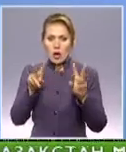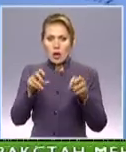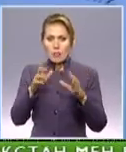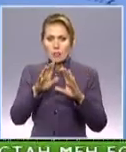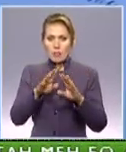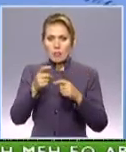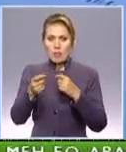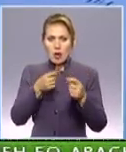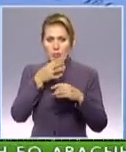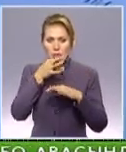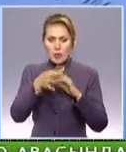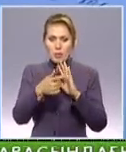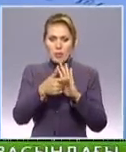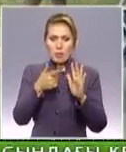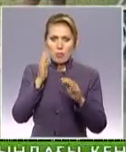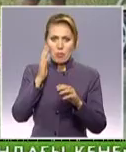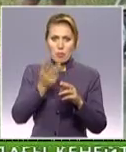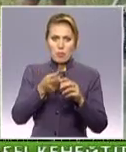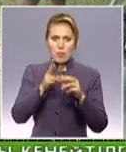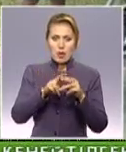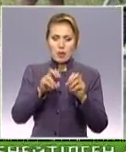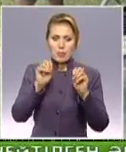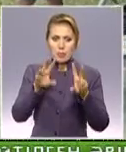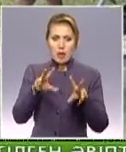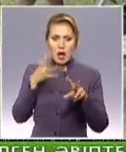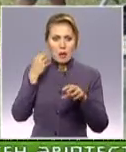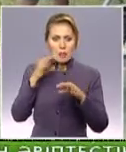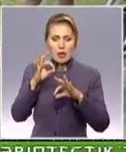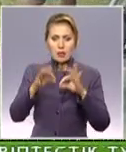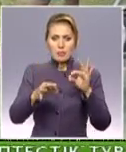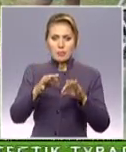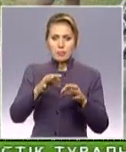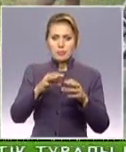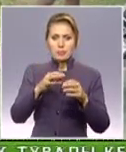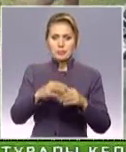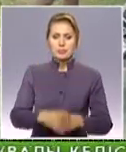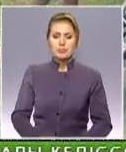мекеме басшысы жауапқа тартылады. Аршын Кемелжан, Әл-Фараби Куйсинцов, Алматы телеарнасы.